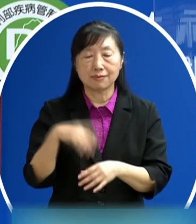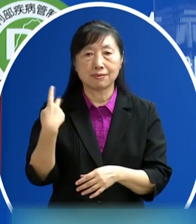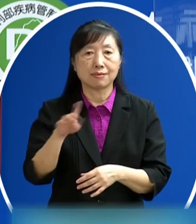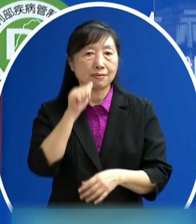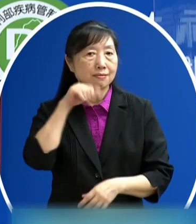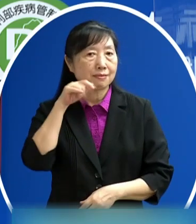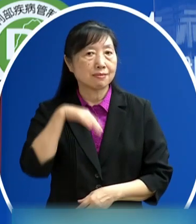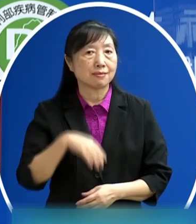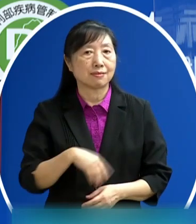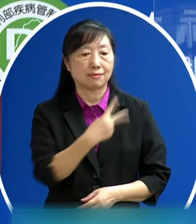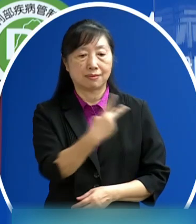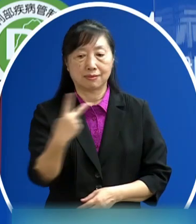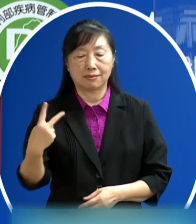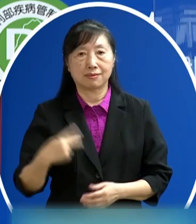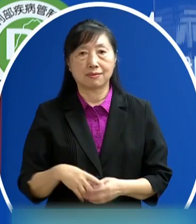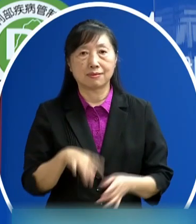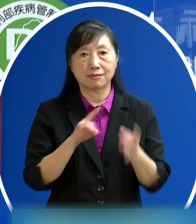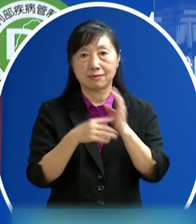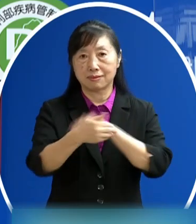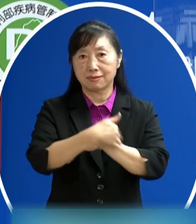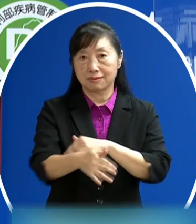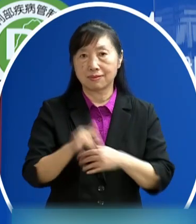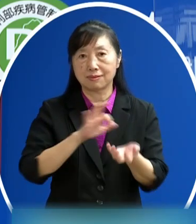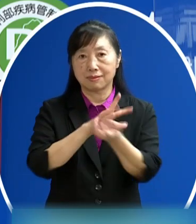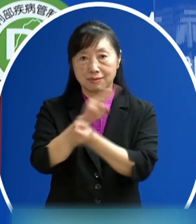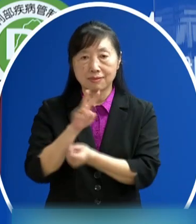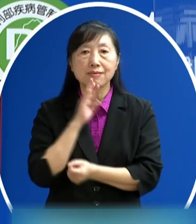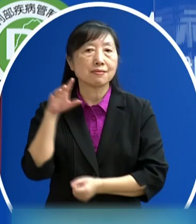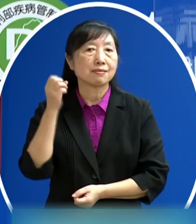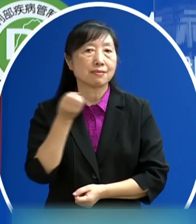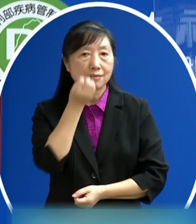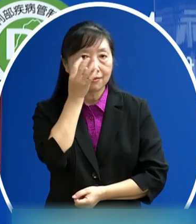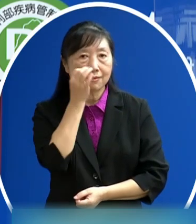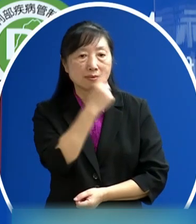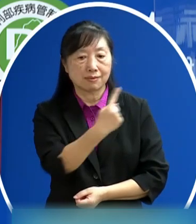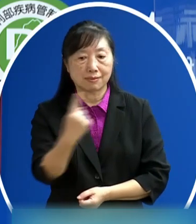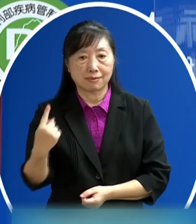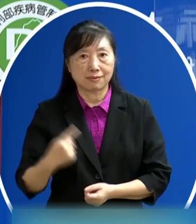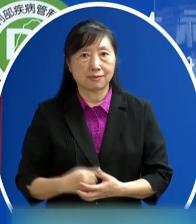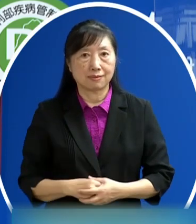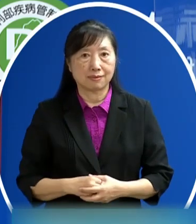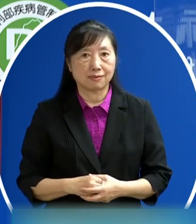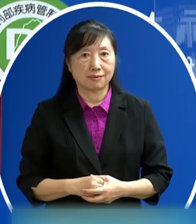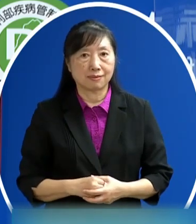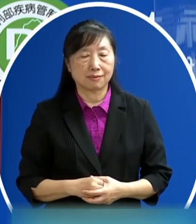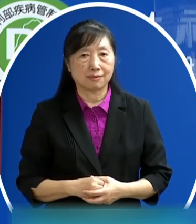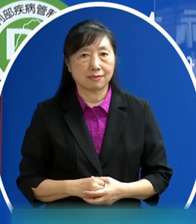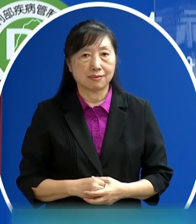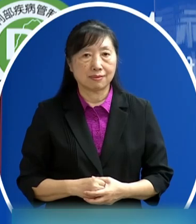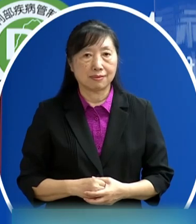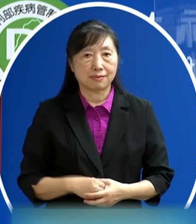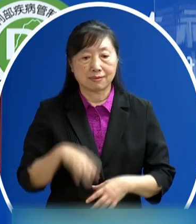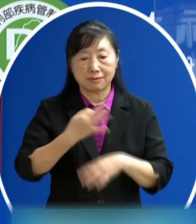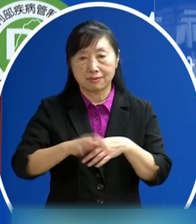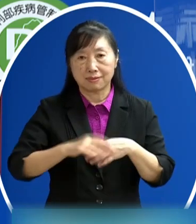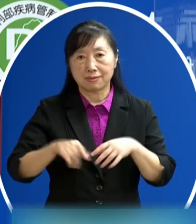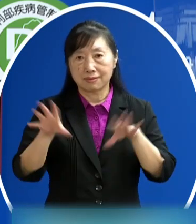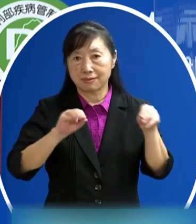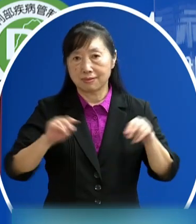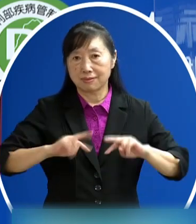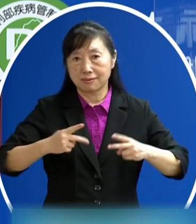栗县各2例，新竹县、云林县及花莲县各1例。那校正回归